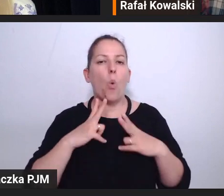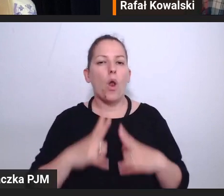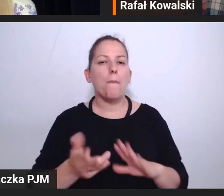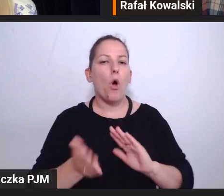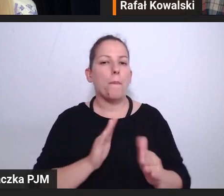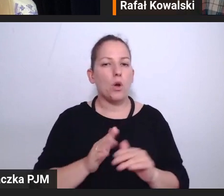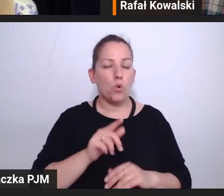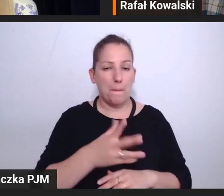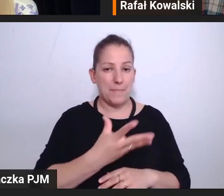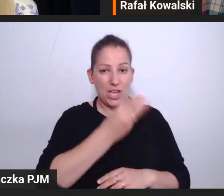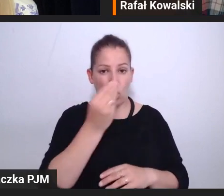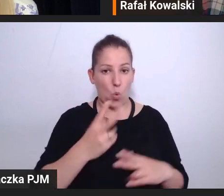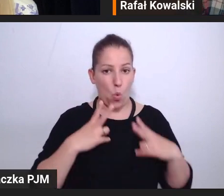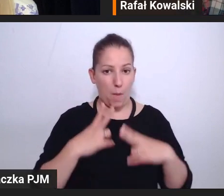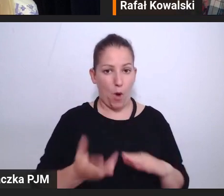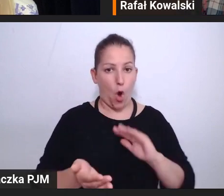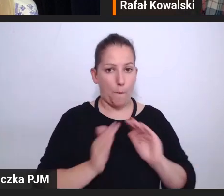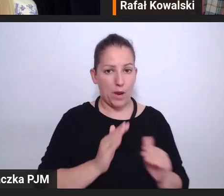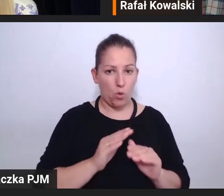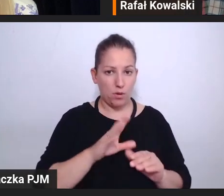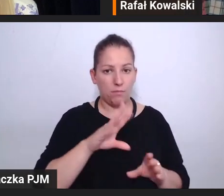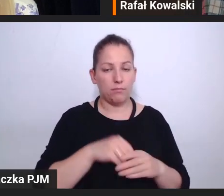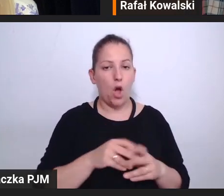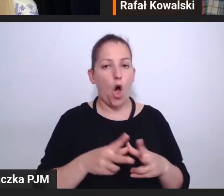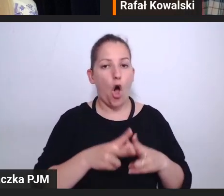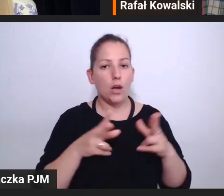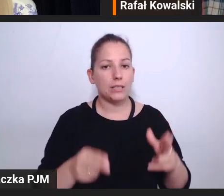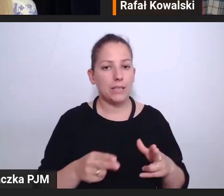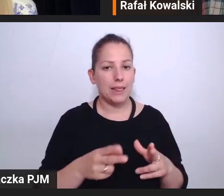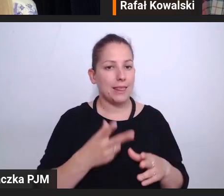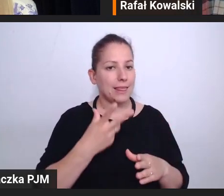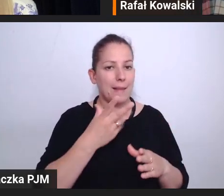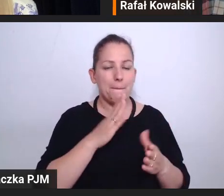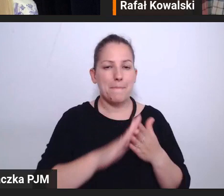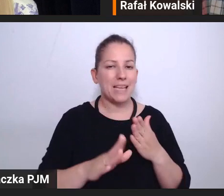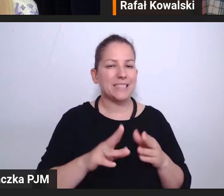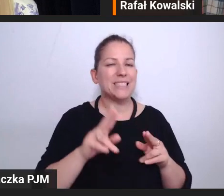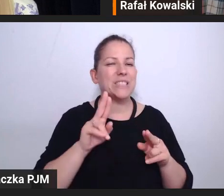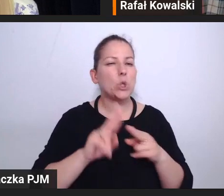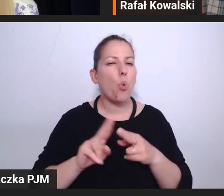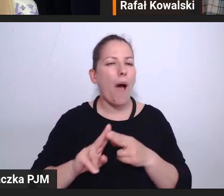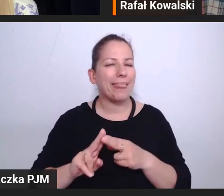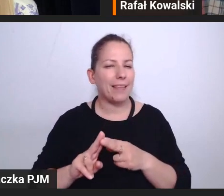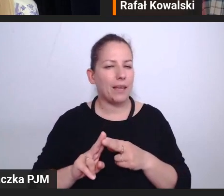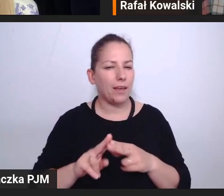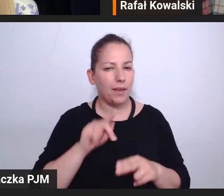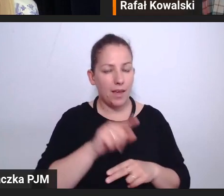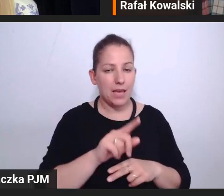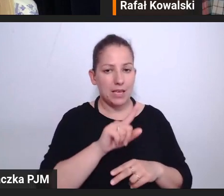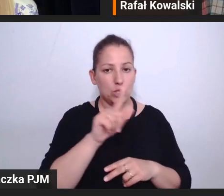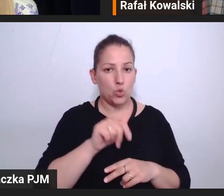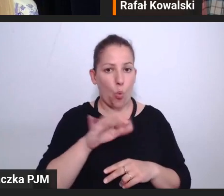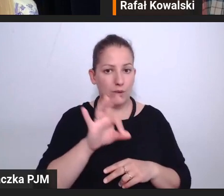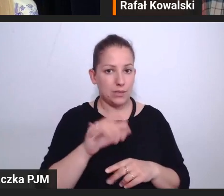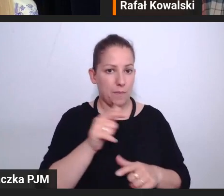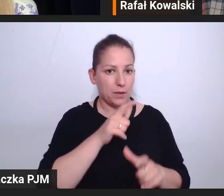5 dni urlopu opiekuńczego jest okresem nieskładkowym i należy w ZUS zgłosić